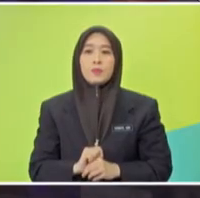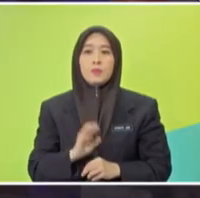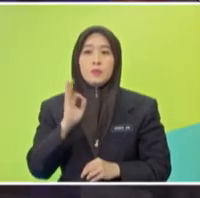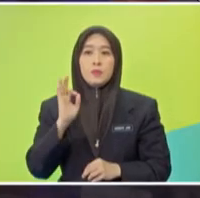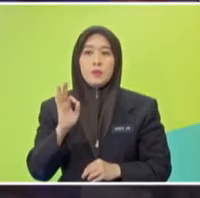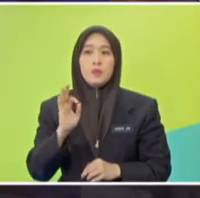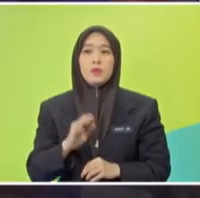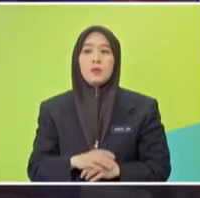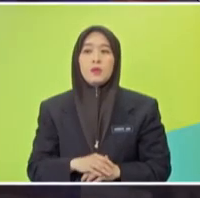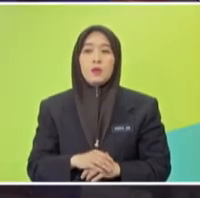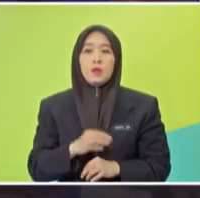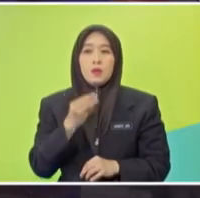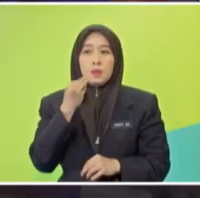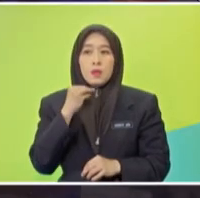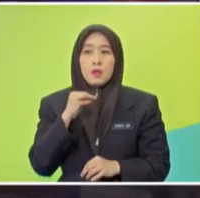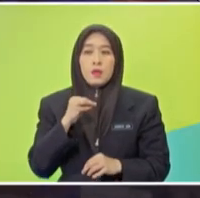bacakan soal dan boleh